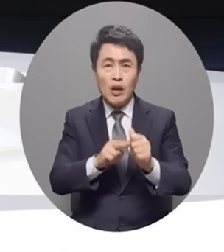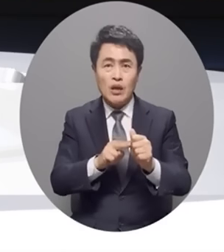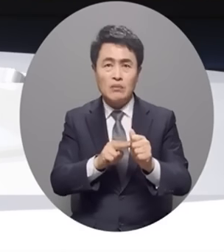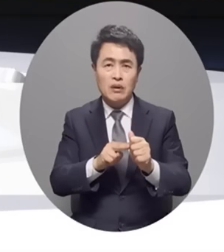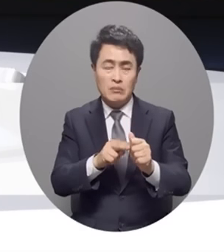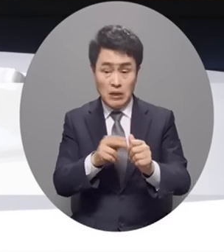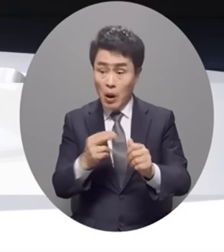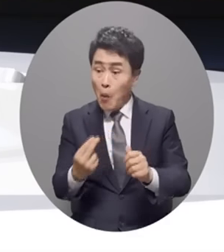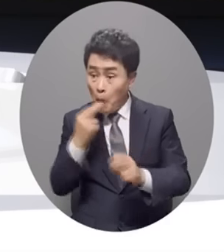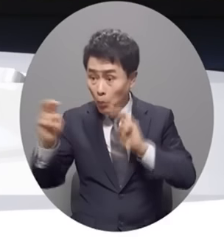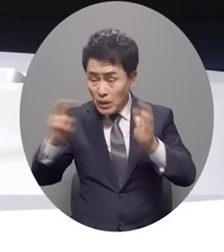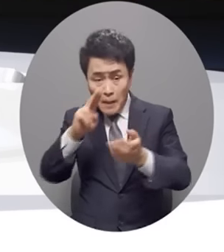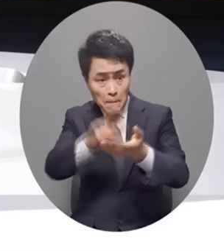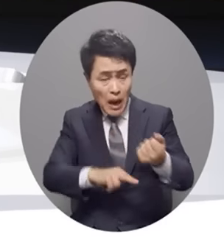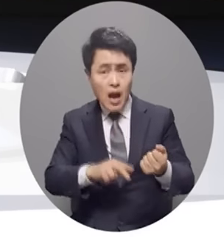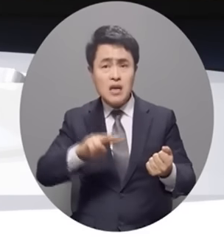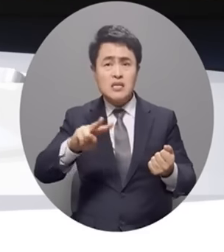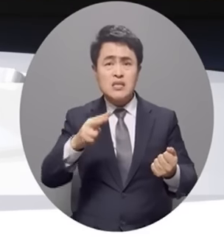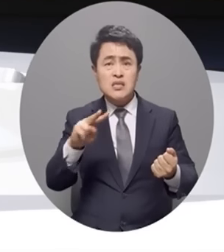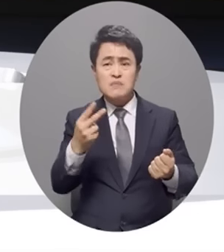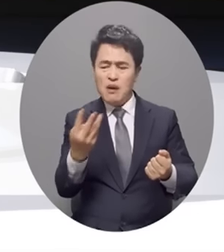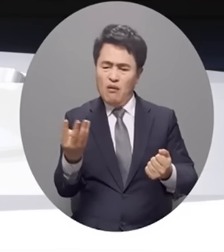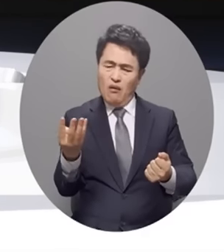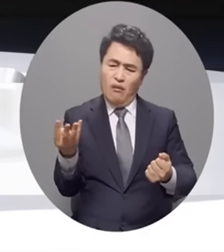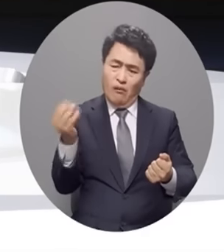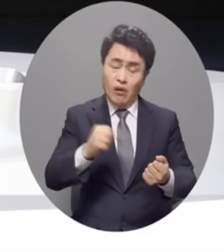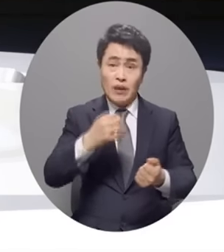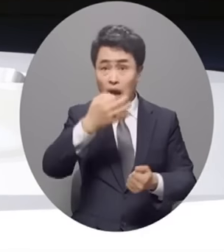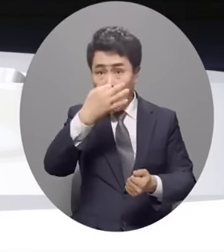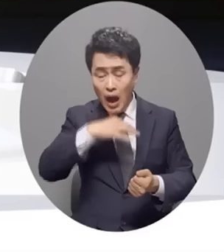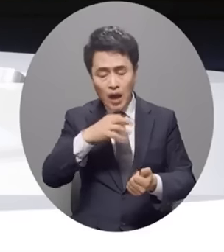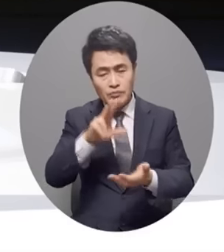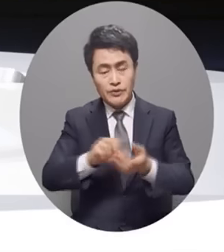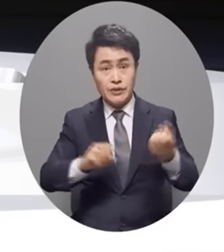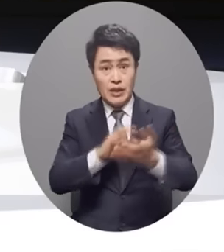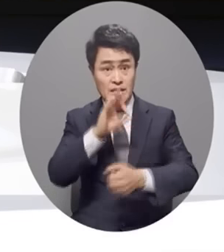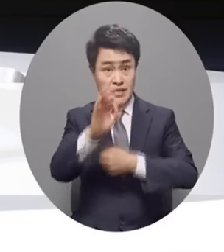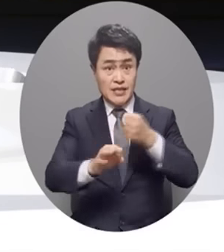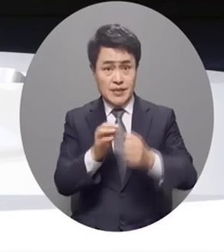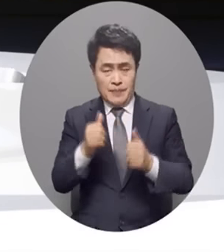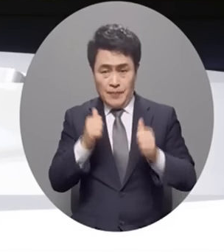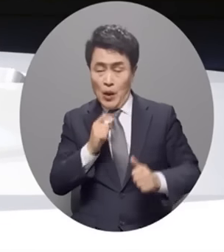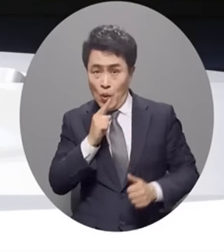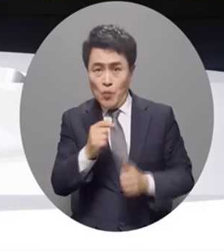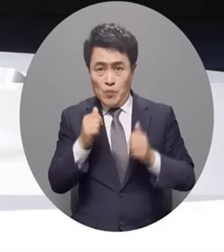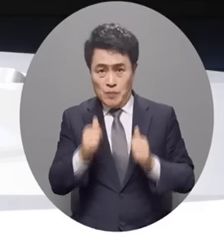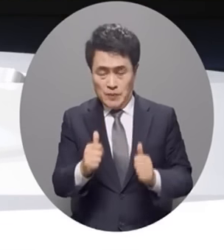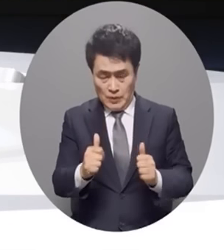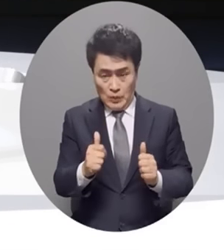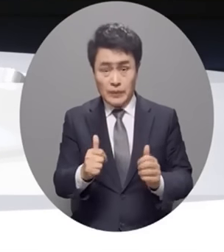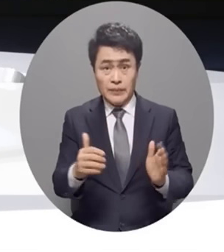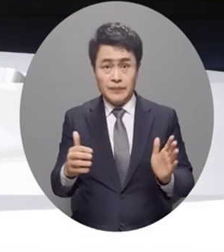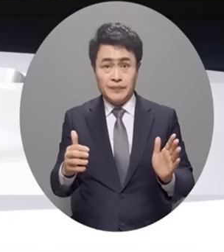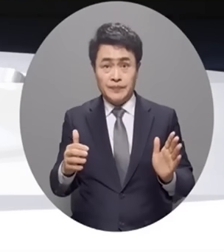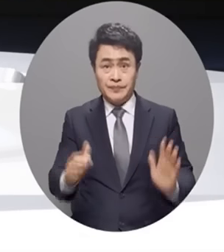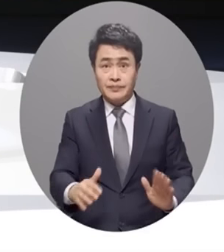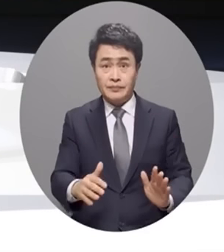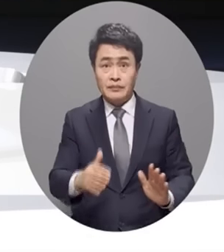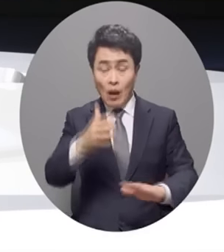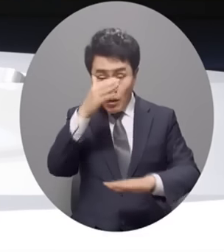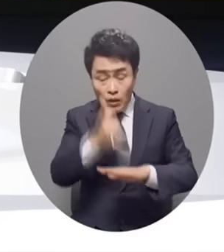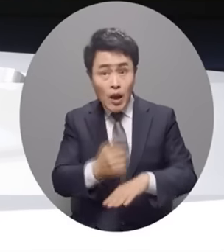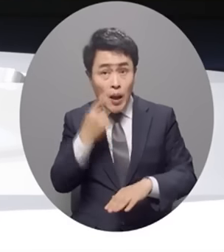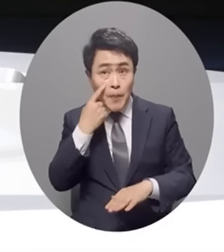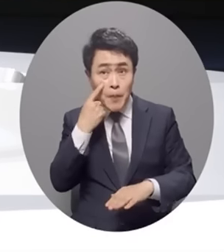벌어들인 사실이 드러나 큰 논란이 됐습니다 오늘 10년에 걸친 소송과 재판이 달락 됐는데요 결과만